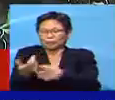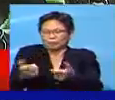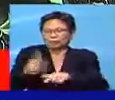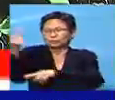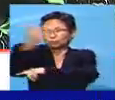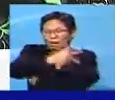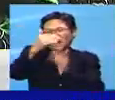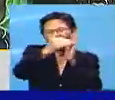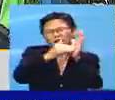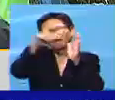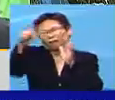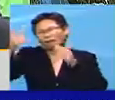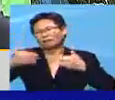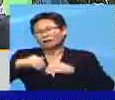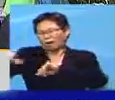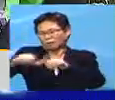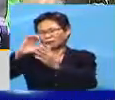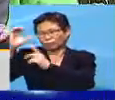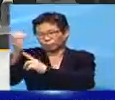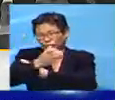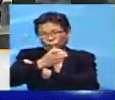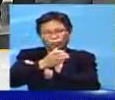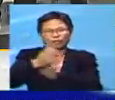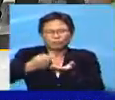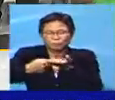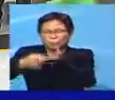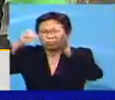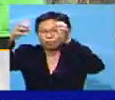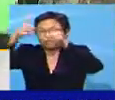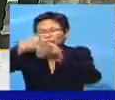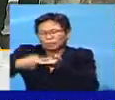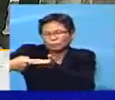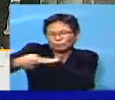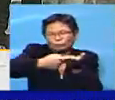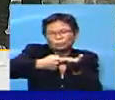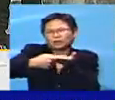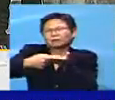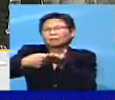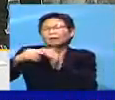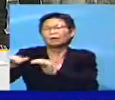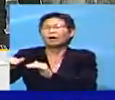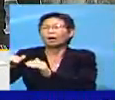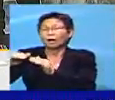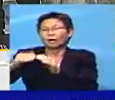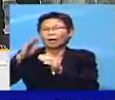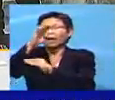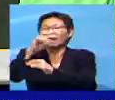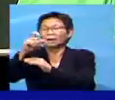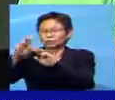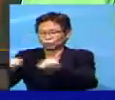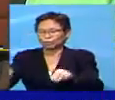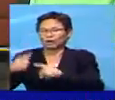acara lain termasuk aktiviti kebudayaan wacana akademik dan bicara alumni larian ini menawarkan